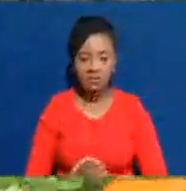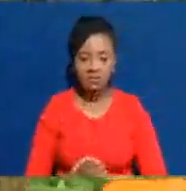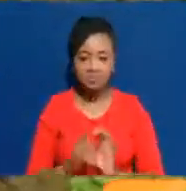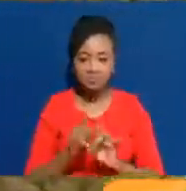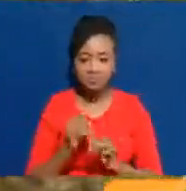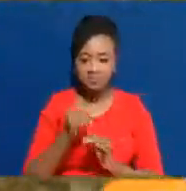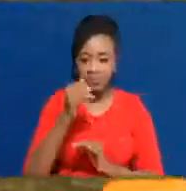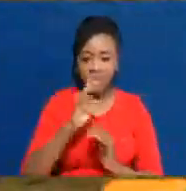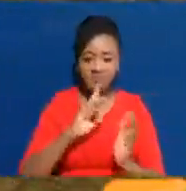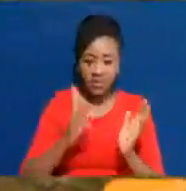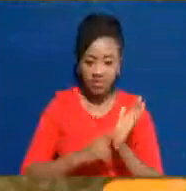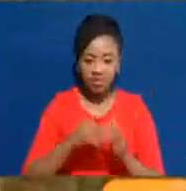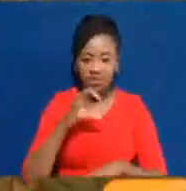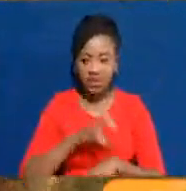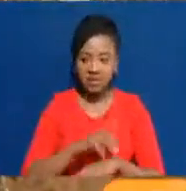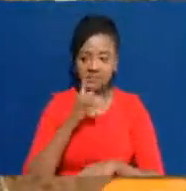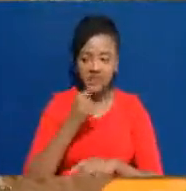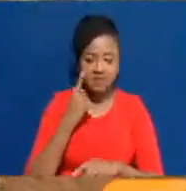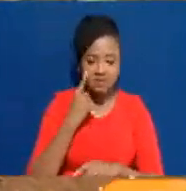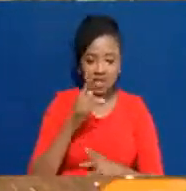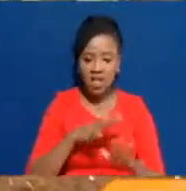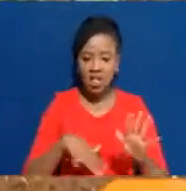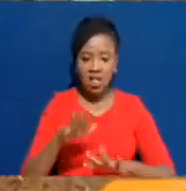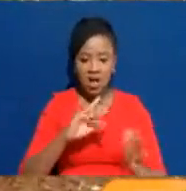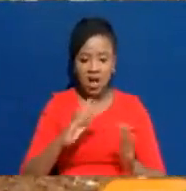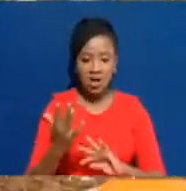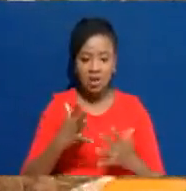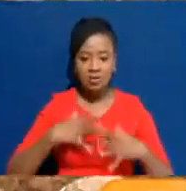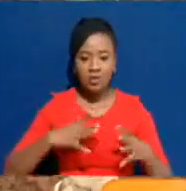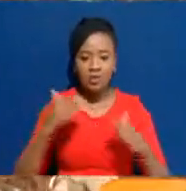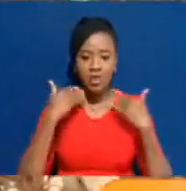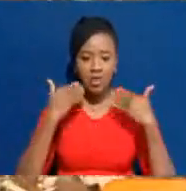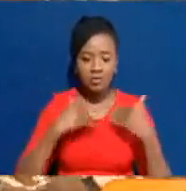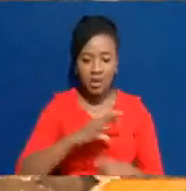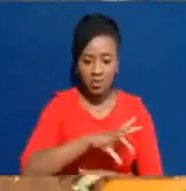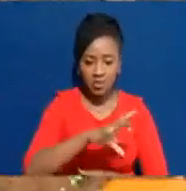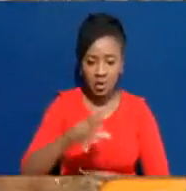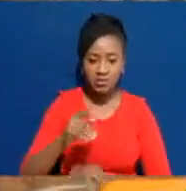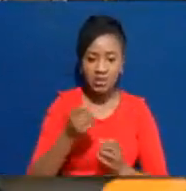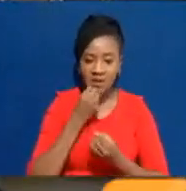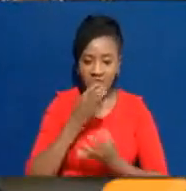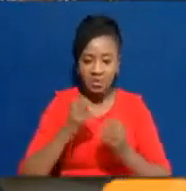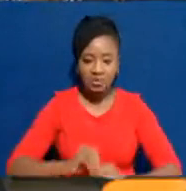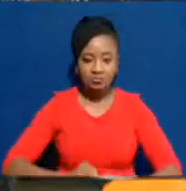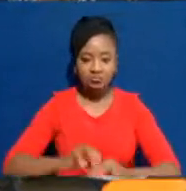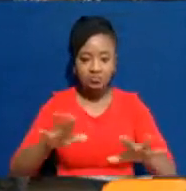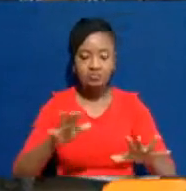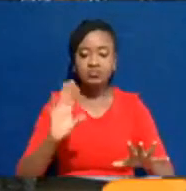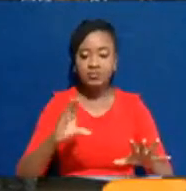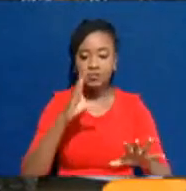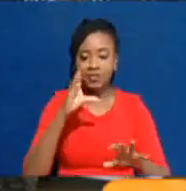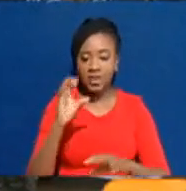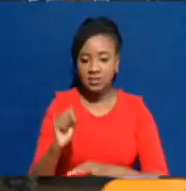ripoti kuhusu mahangaiko ya baadhi ya waathiriwa kutoka kaunti ya Meru kupeperushwa na vyombo vya habari, Waziri wa Afya